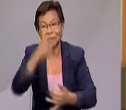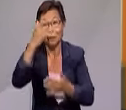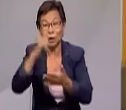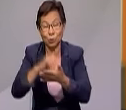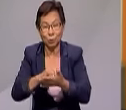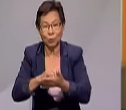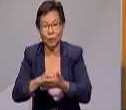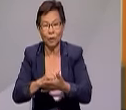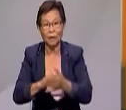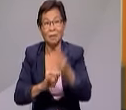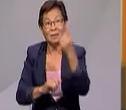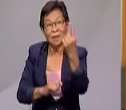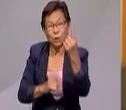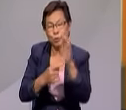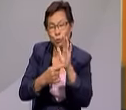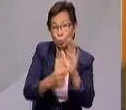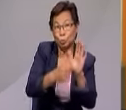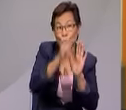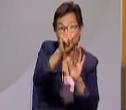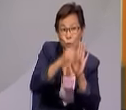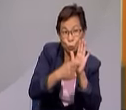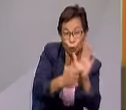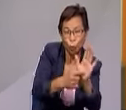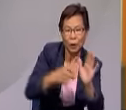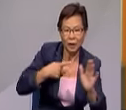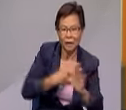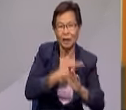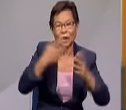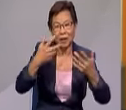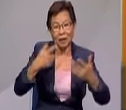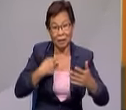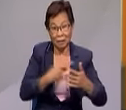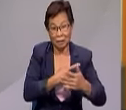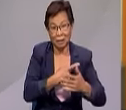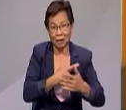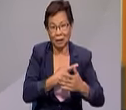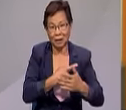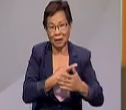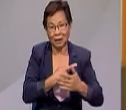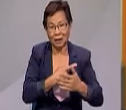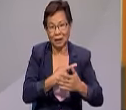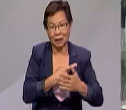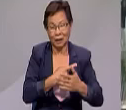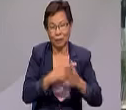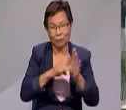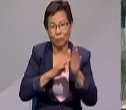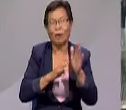satu indikator menunjukkan kita dalam early recovery stage.